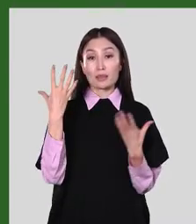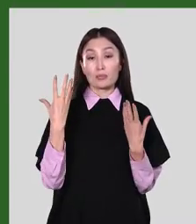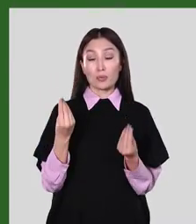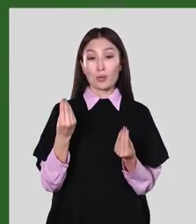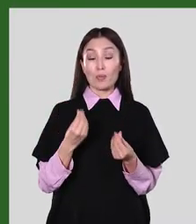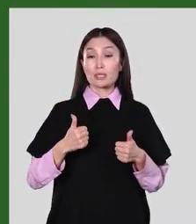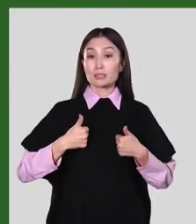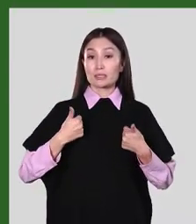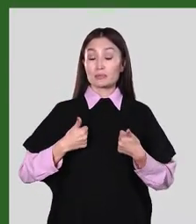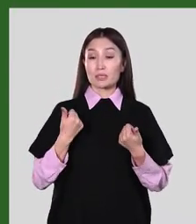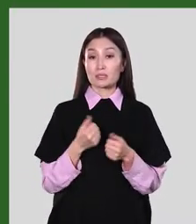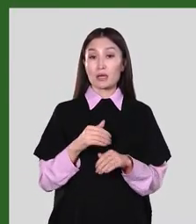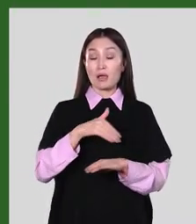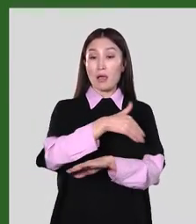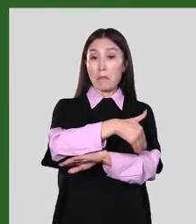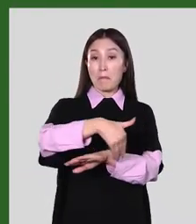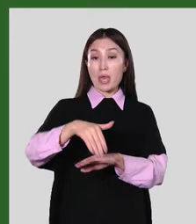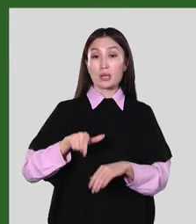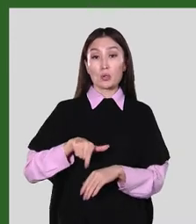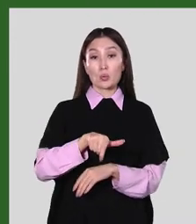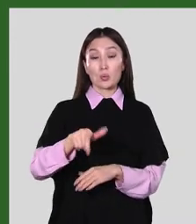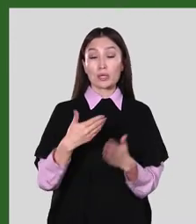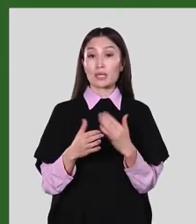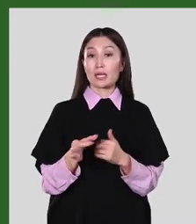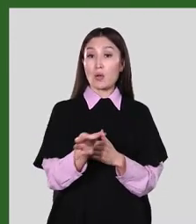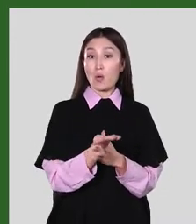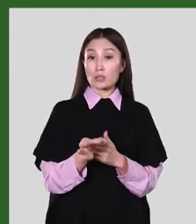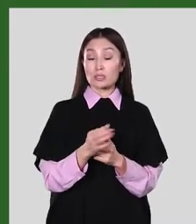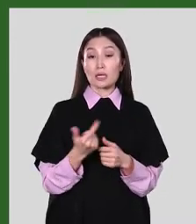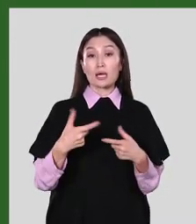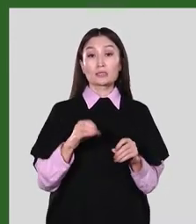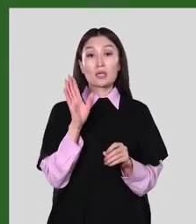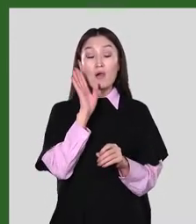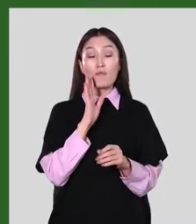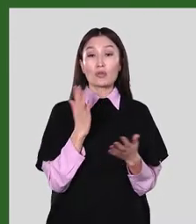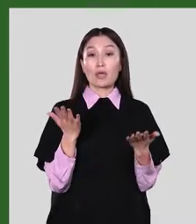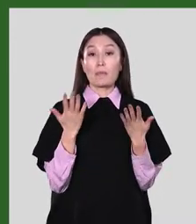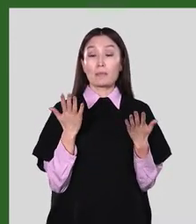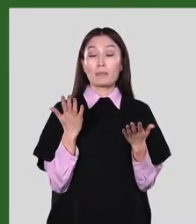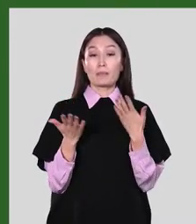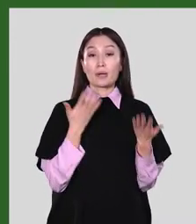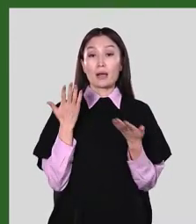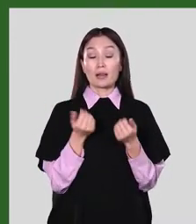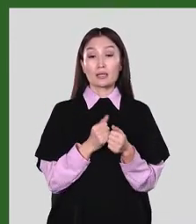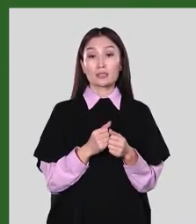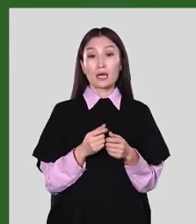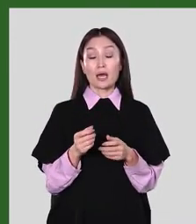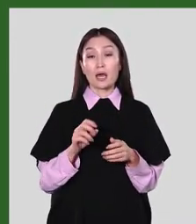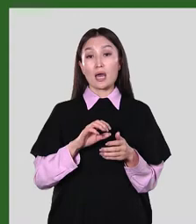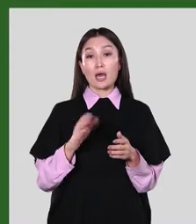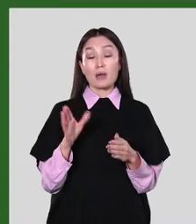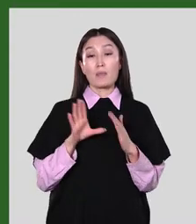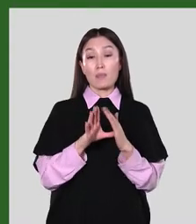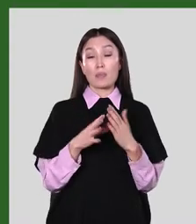стремится берегу реки или озера где водная прохлада снимает усталость